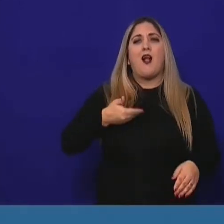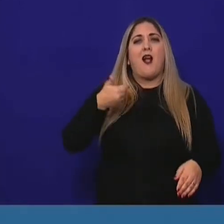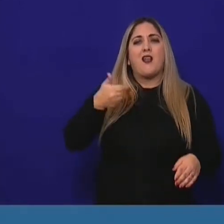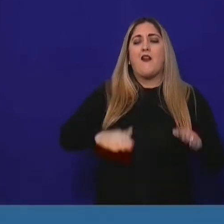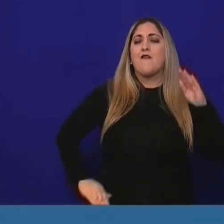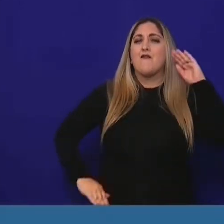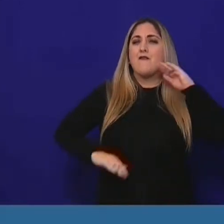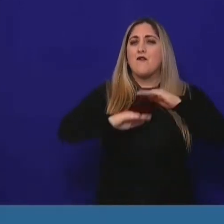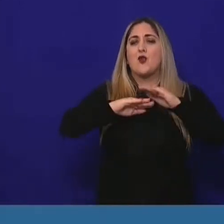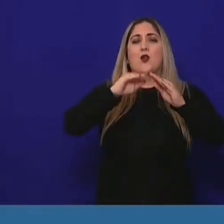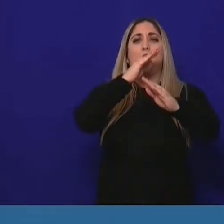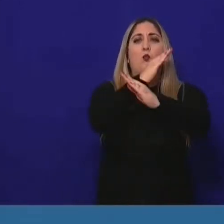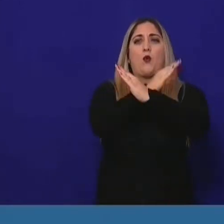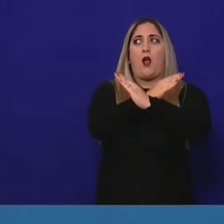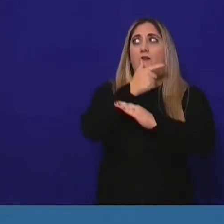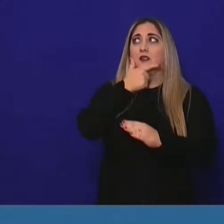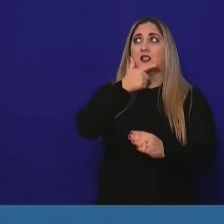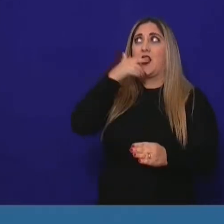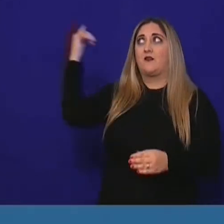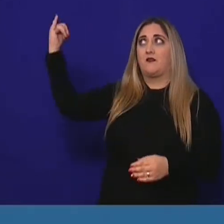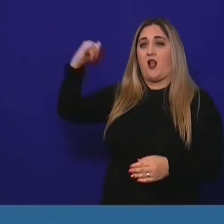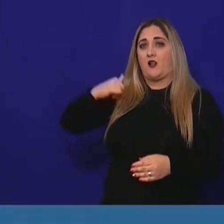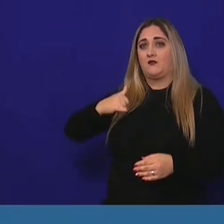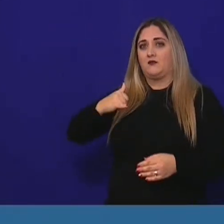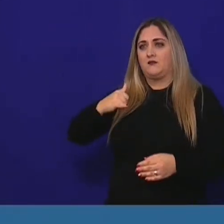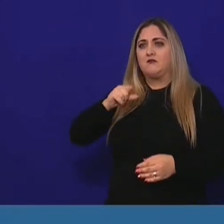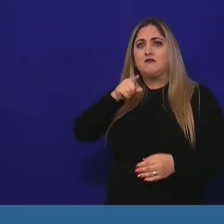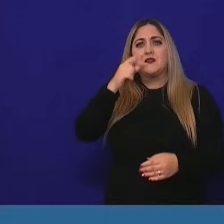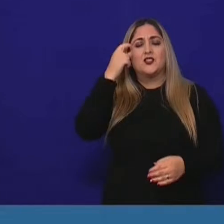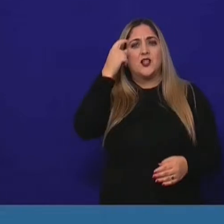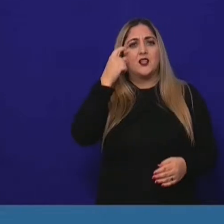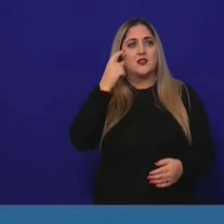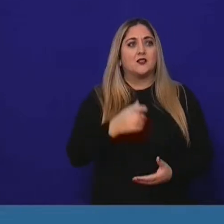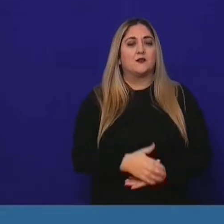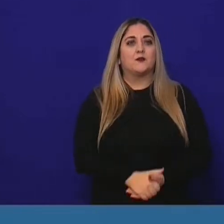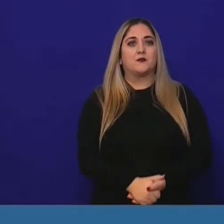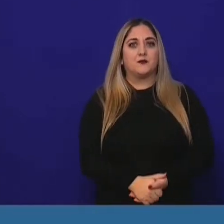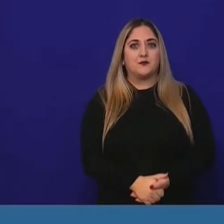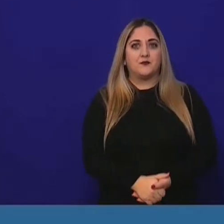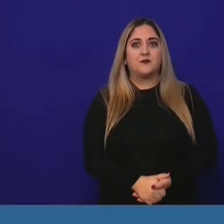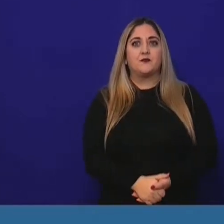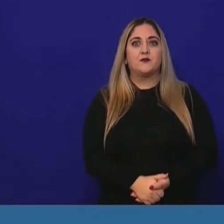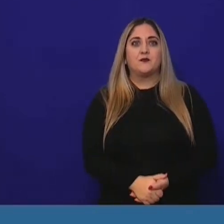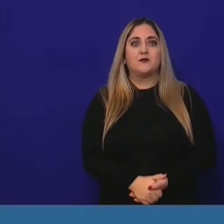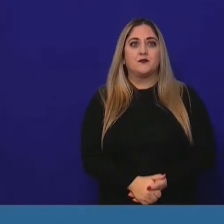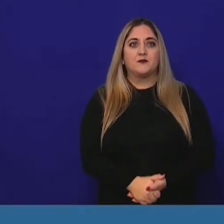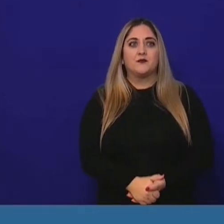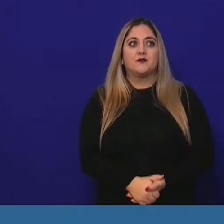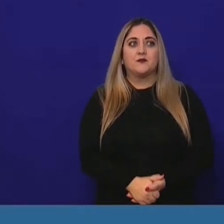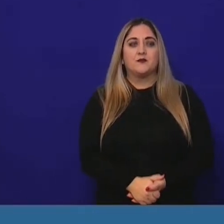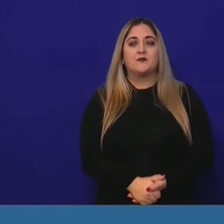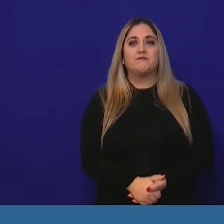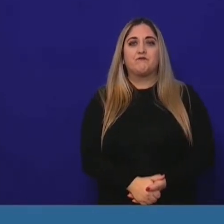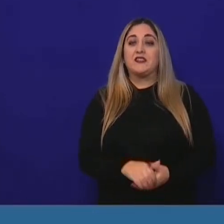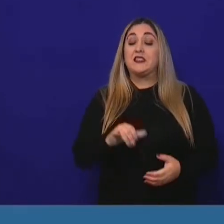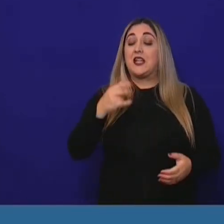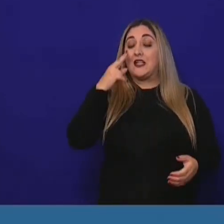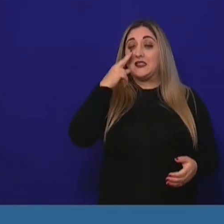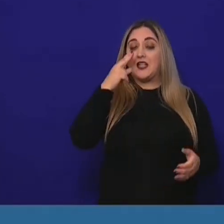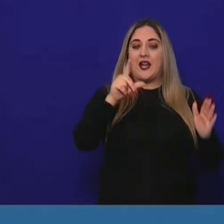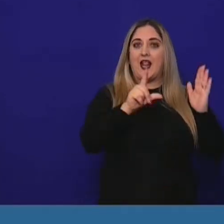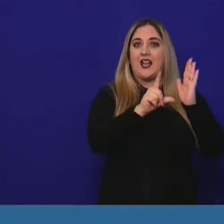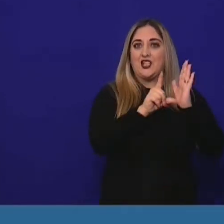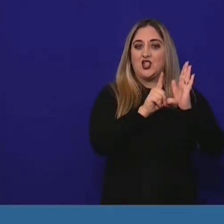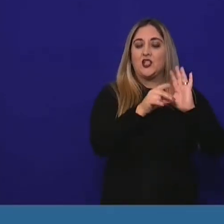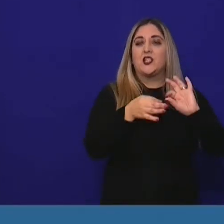Malta flights. What is your response to this? Thank you. Fatti, ħarsu naqra lejn il-liġi li